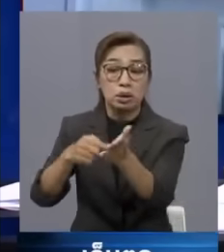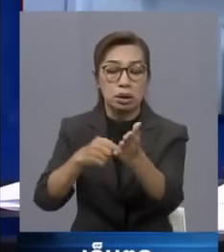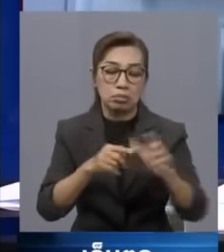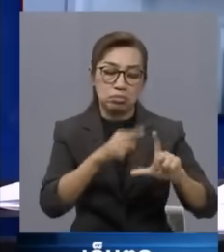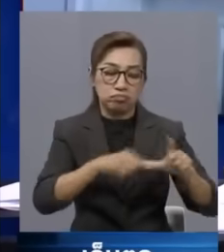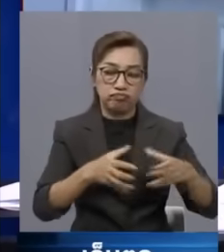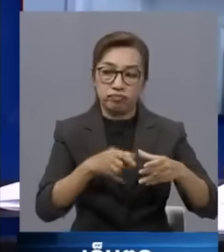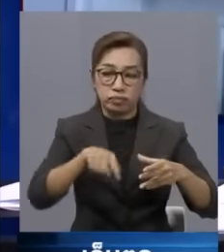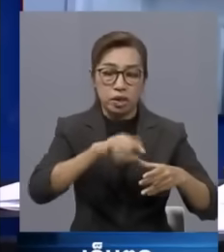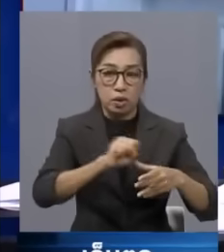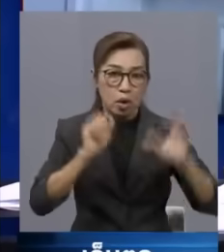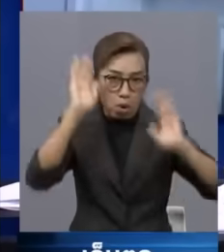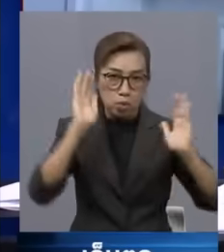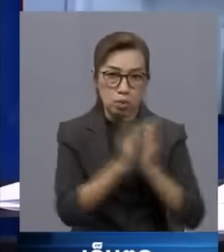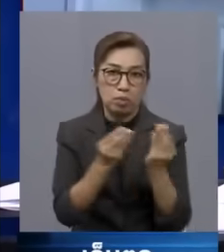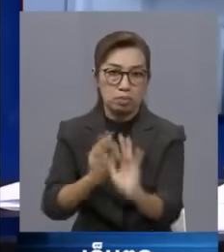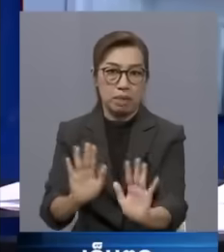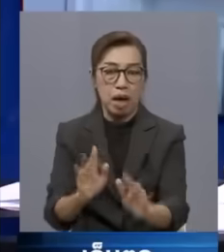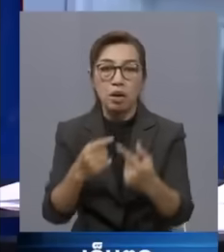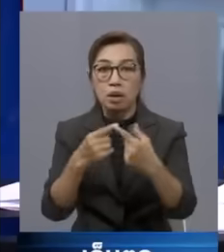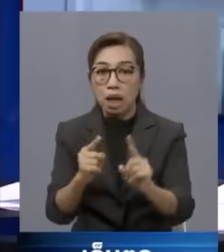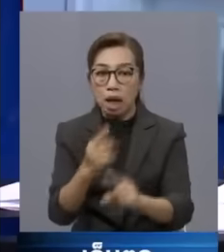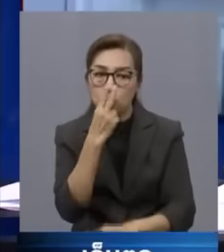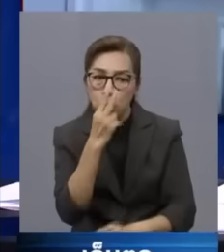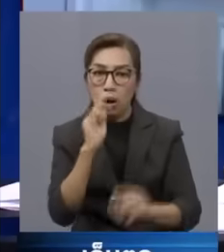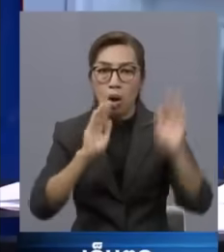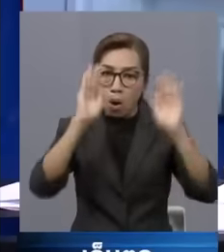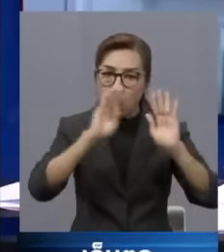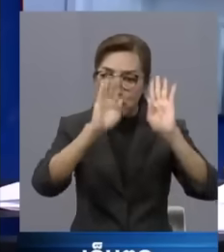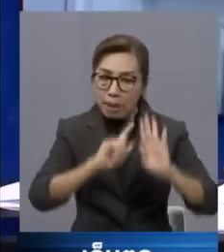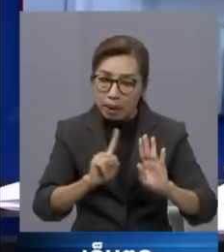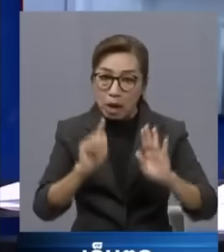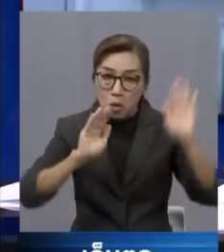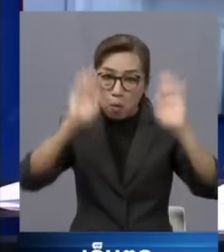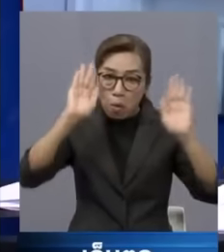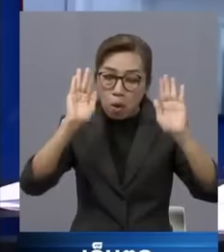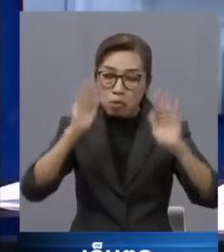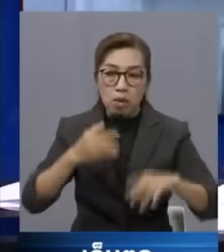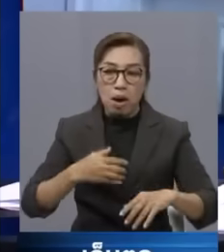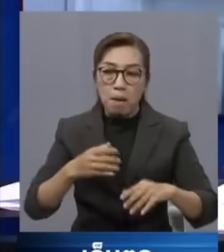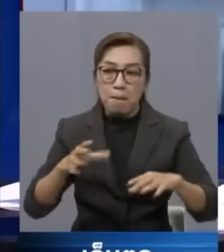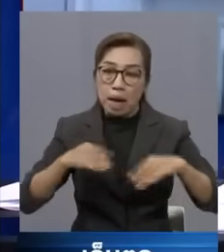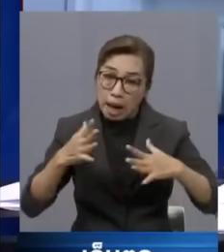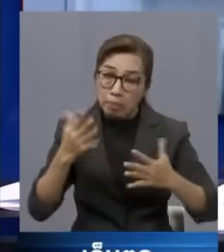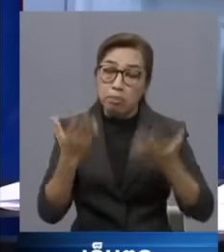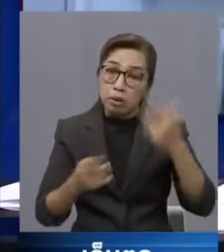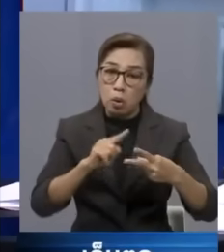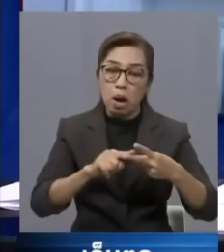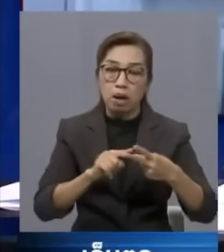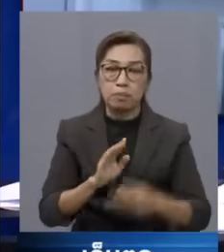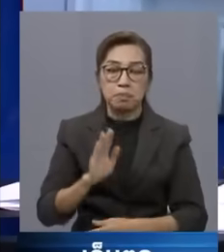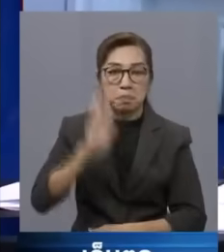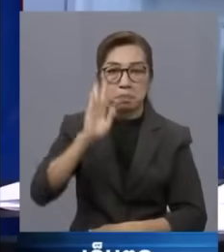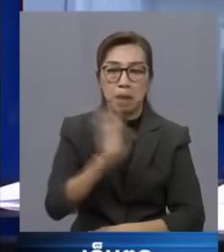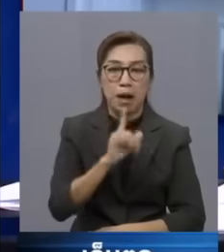นะครับแต่ในระยะที่ว่าเนี่ยมันน่าสนใจว่าจะเป็นการโหวตแบบไม่เห็นด้วยหรือว่าเป็นการโหวตแบบงดออกเสียงนะครับซึ่งเรื่องนี้